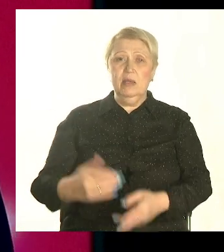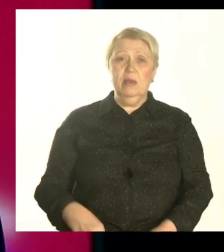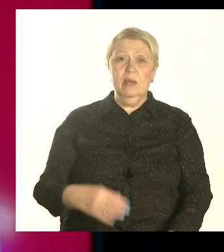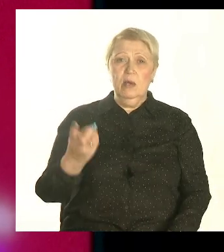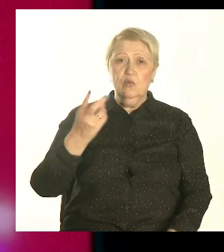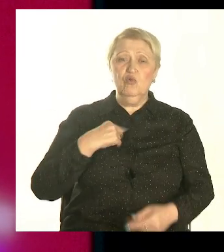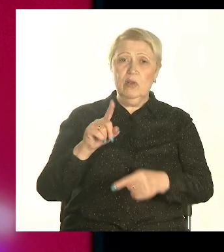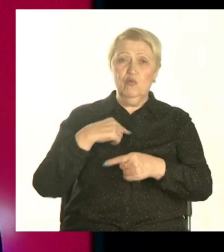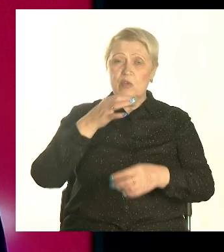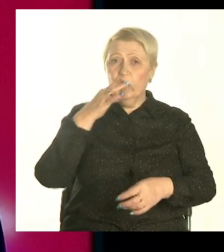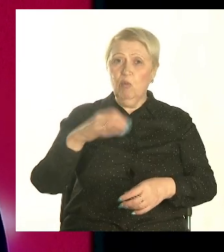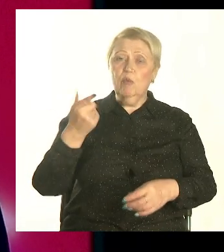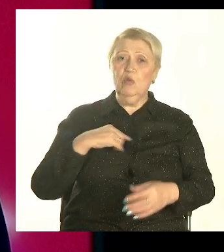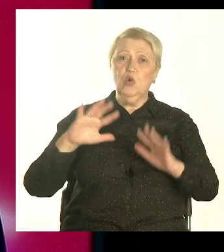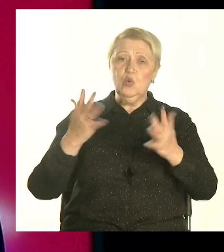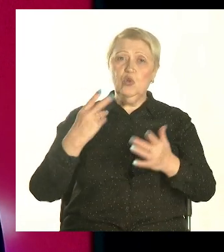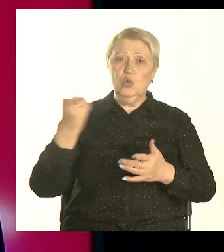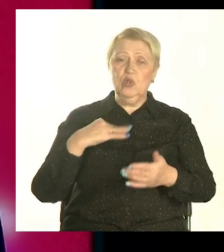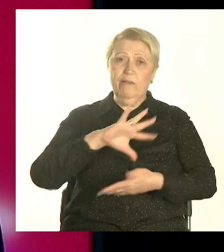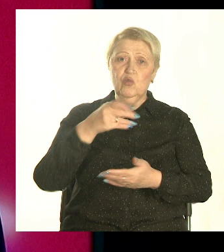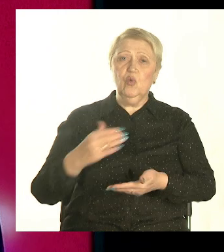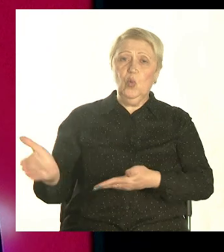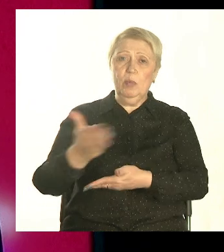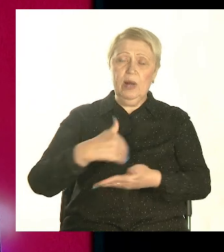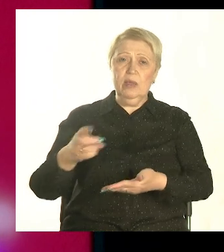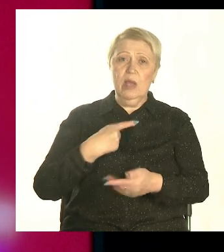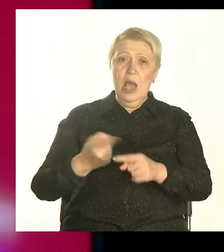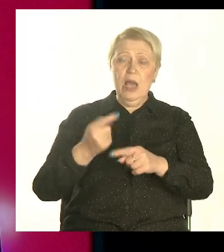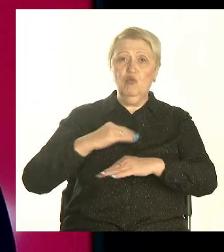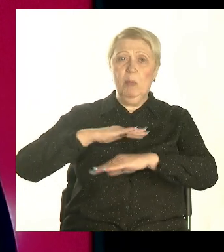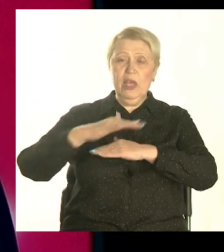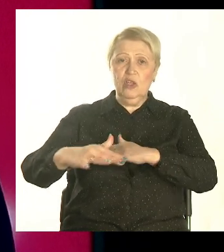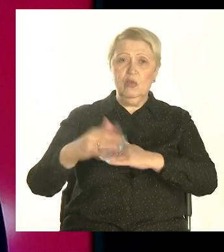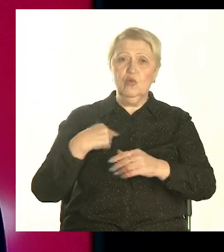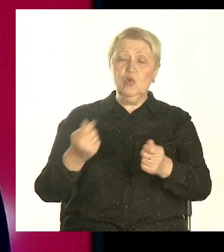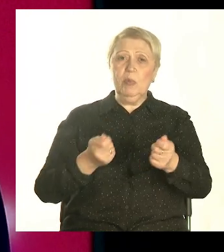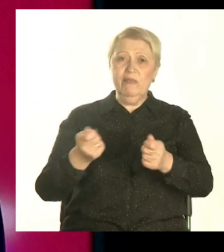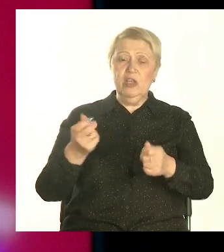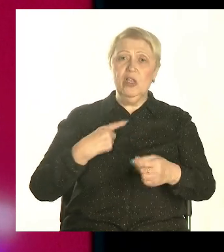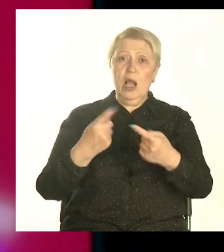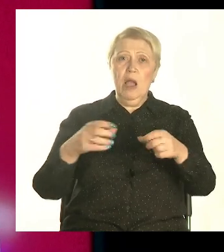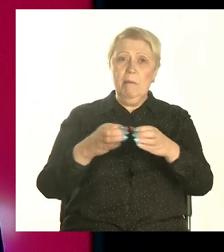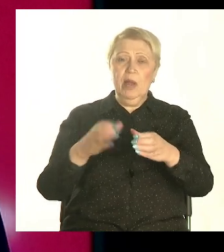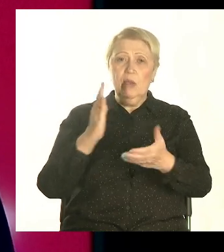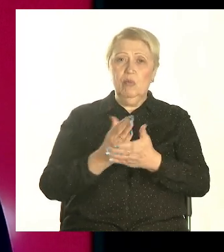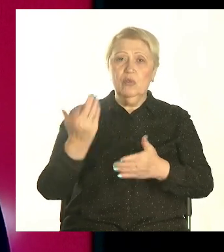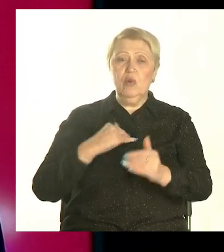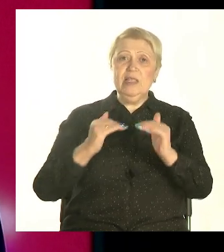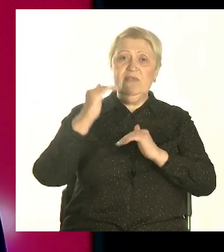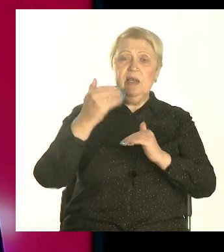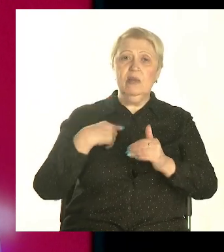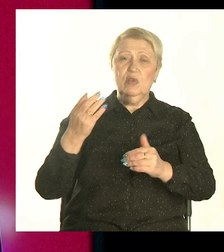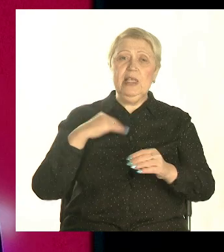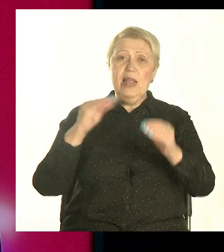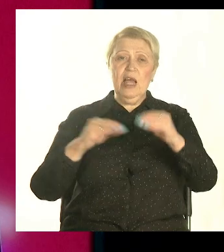этот мусор, будет региональный оператор связываться с собственником контейнерной площадки либо с управляющей компанией, где будет выявляться сверхнакопление, по каким причинам